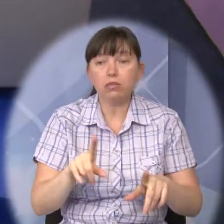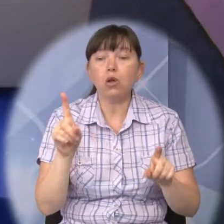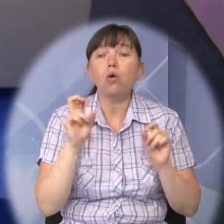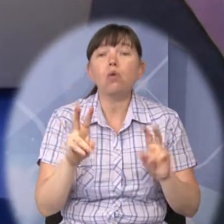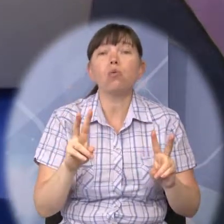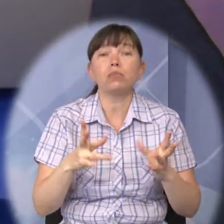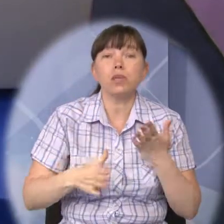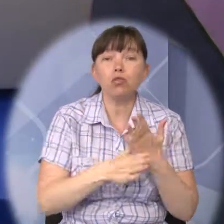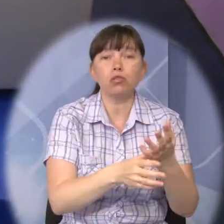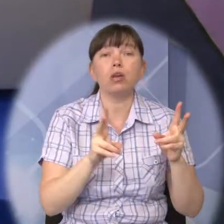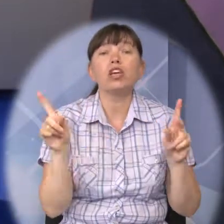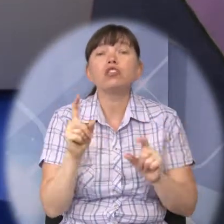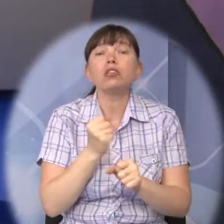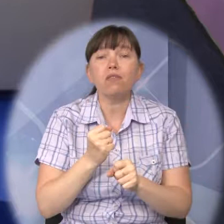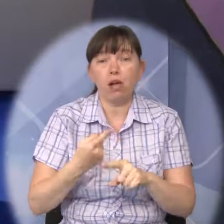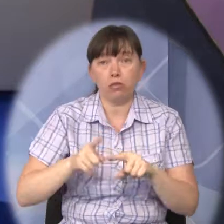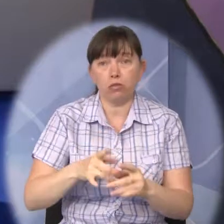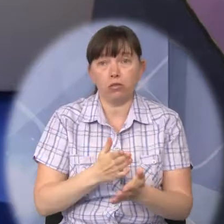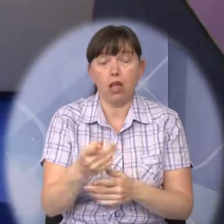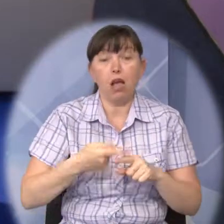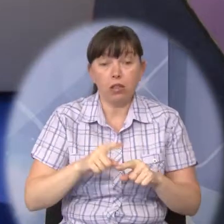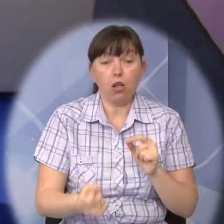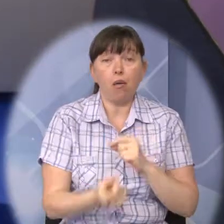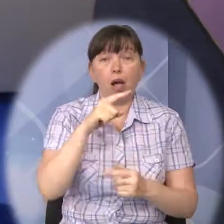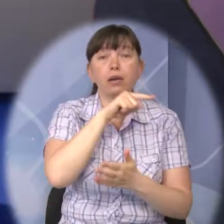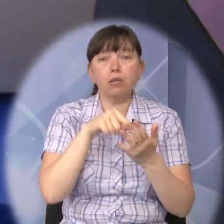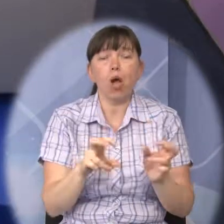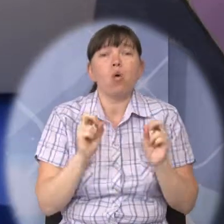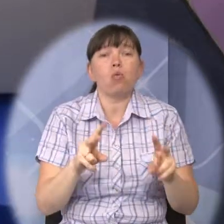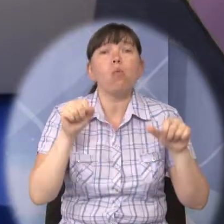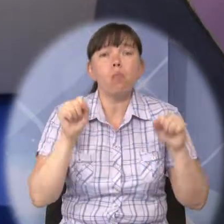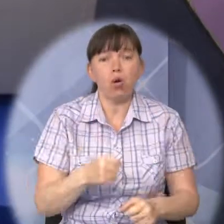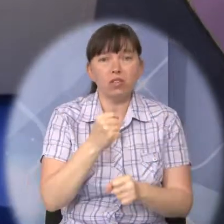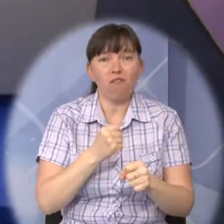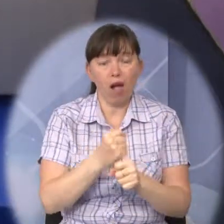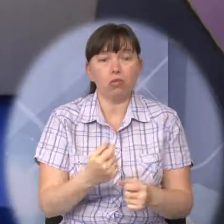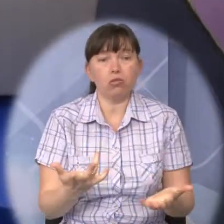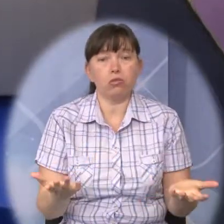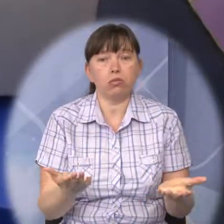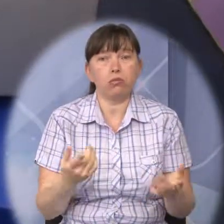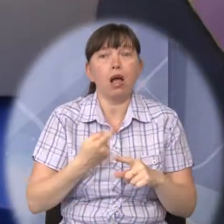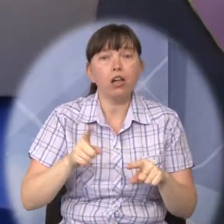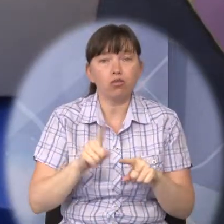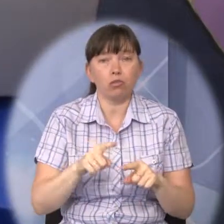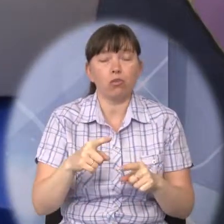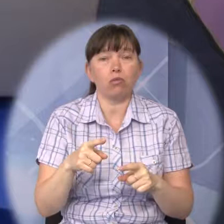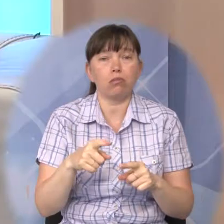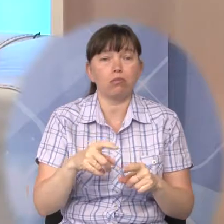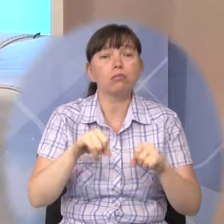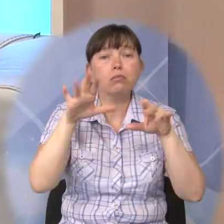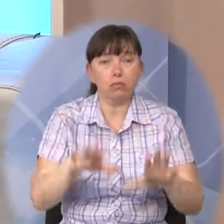Și în acest context apare întrebarea cum poți să faci față acestor